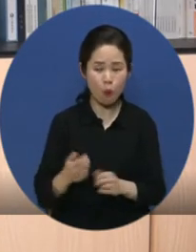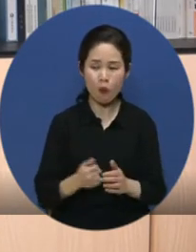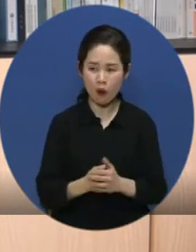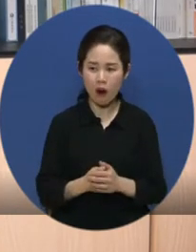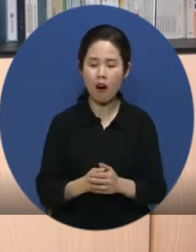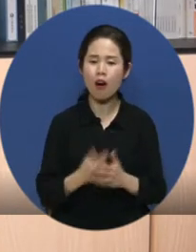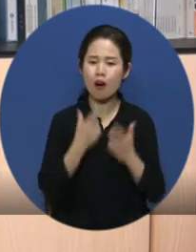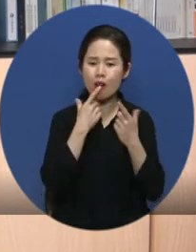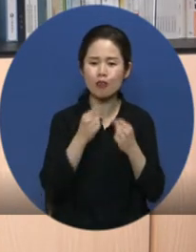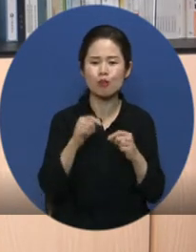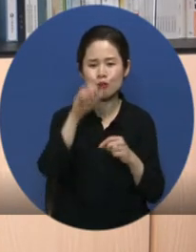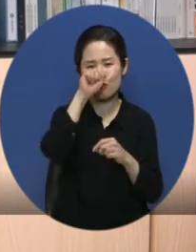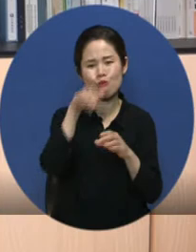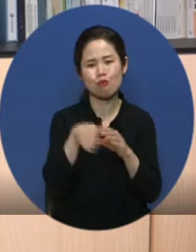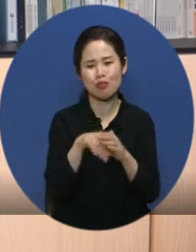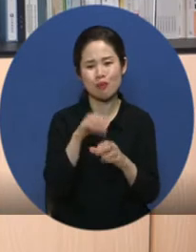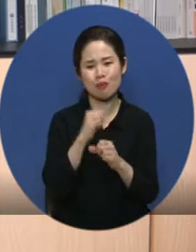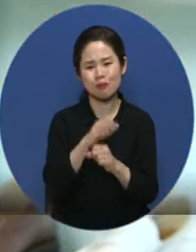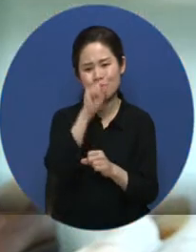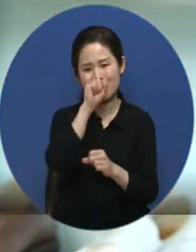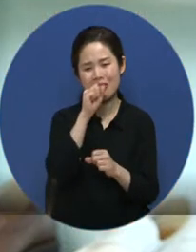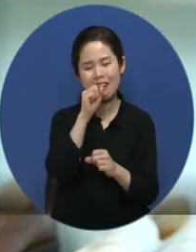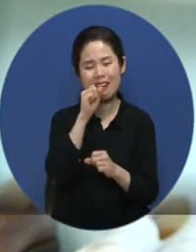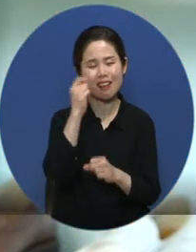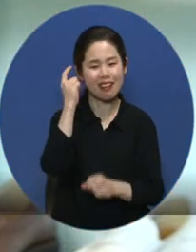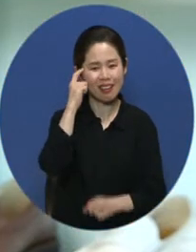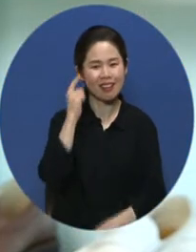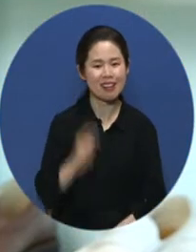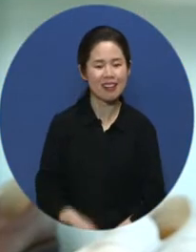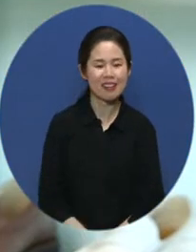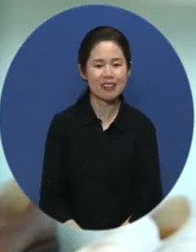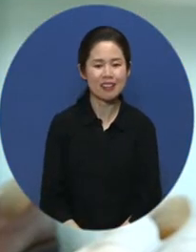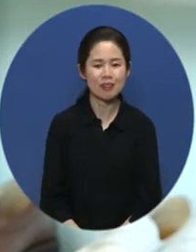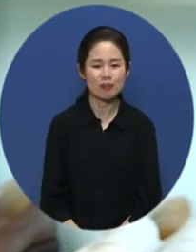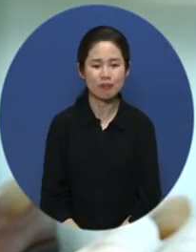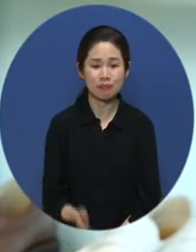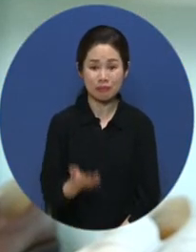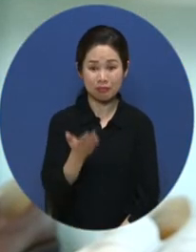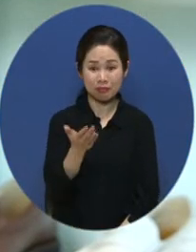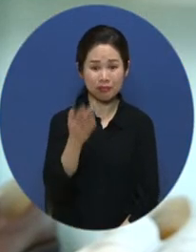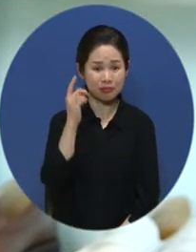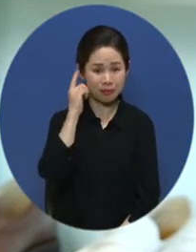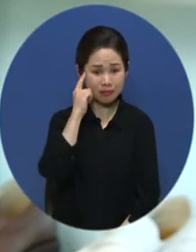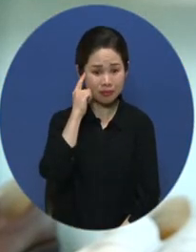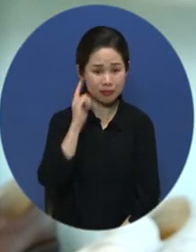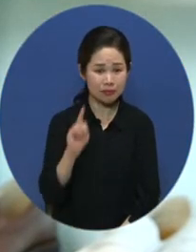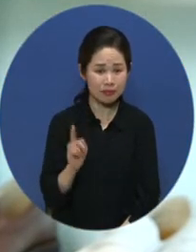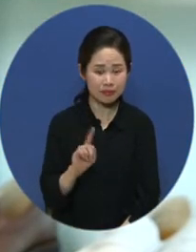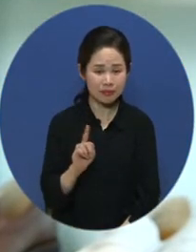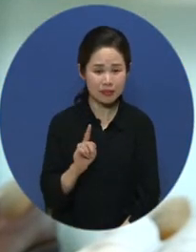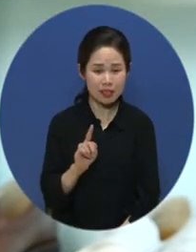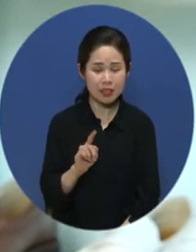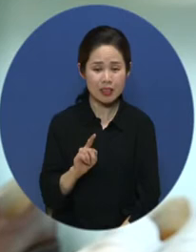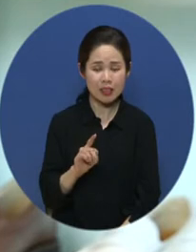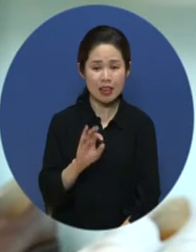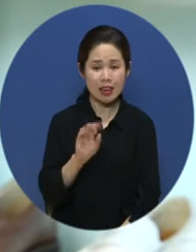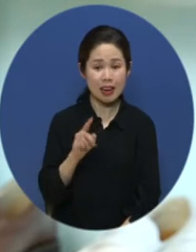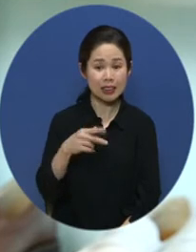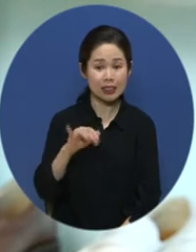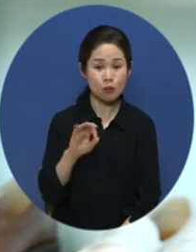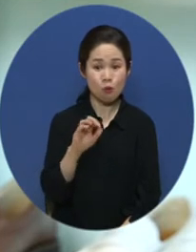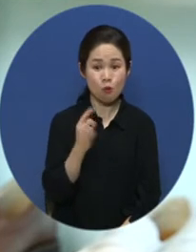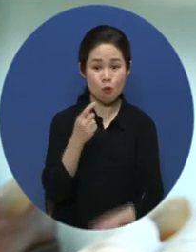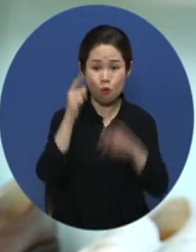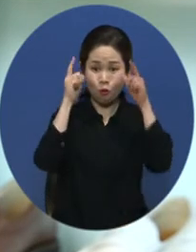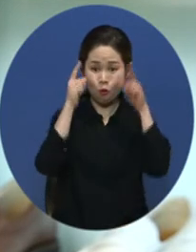좋겠다 이런 생각을 많이 해봅니다. 그럼 대표님이 생각하시기에 예. 아지오 구두만의 장점을 소개한다면